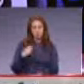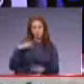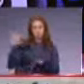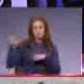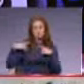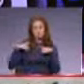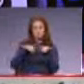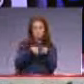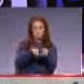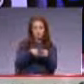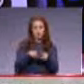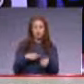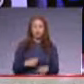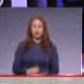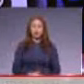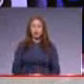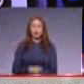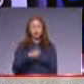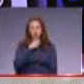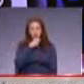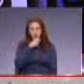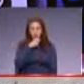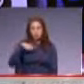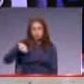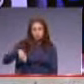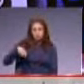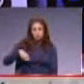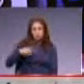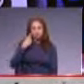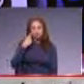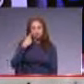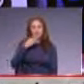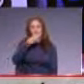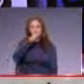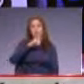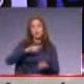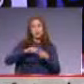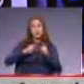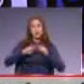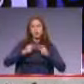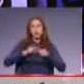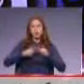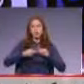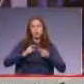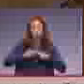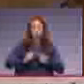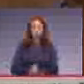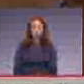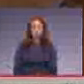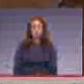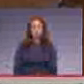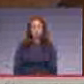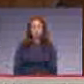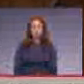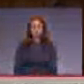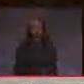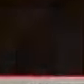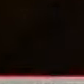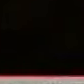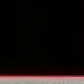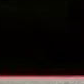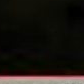احنا نروح معاها ونزور ناس مسنين محتاجين أن احنا نقف جنبهم ونطبطب عليهم. تعالوا نشوف الزيارة.